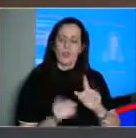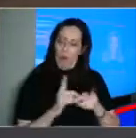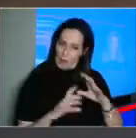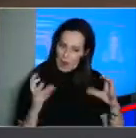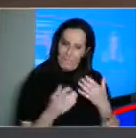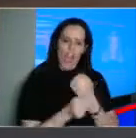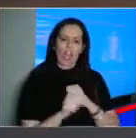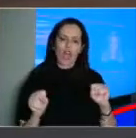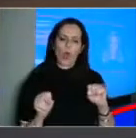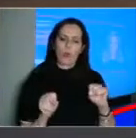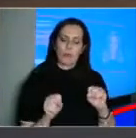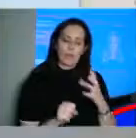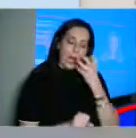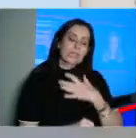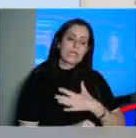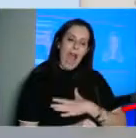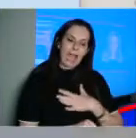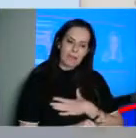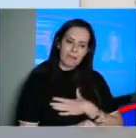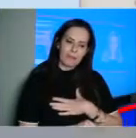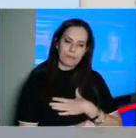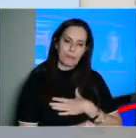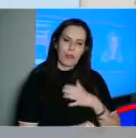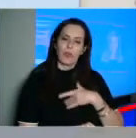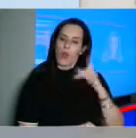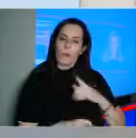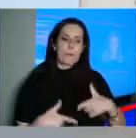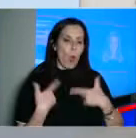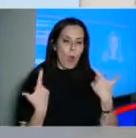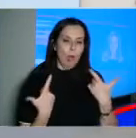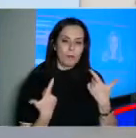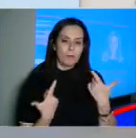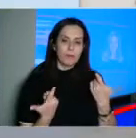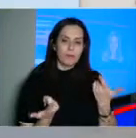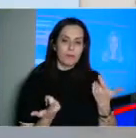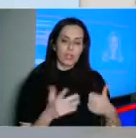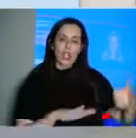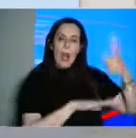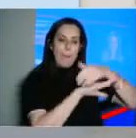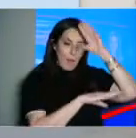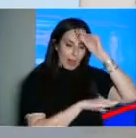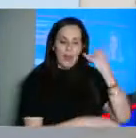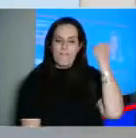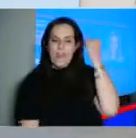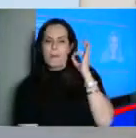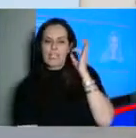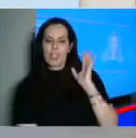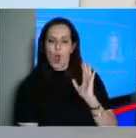בחברה החילונית, לצערנו. אנחנו חיים בעולם של מנהלים ומזכירות, מה לעשות?